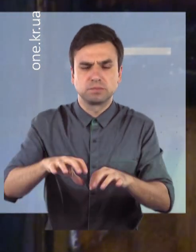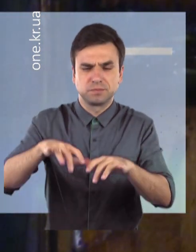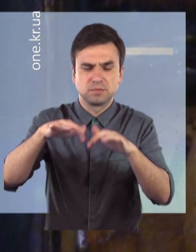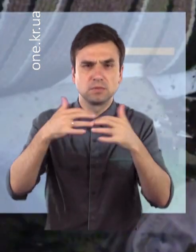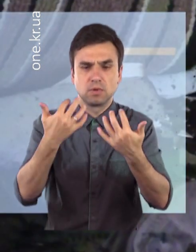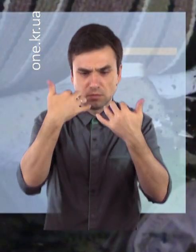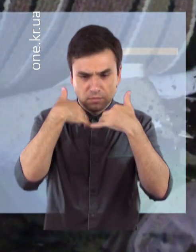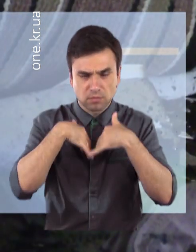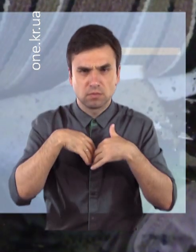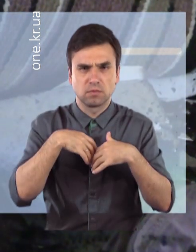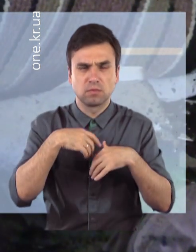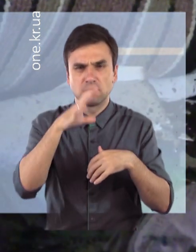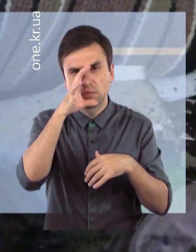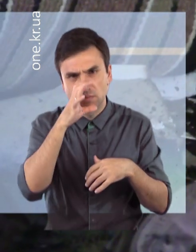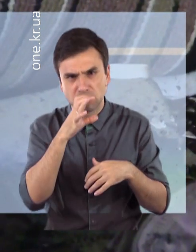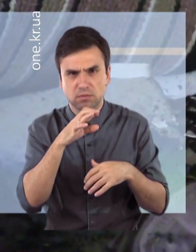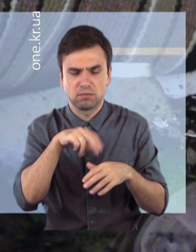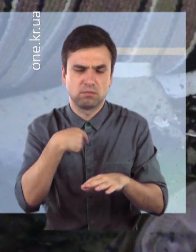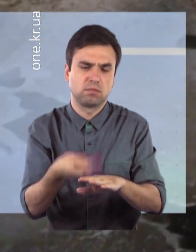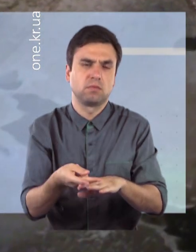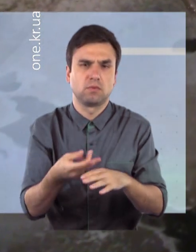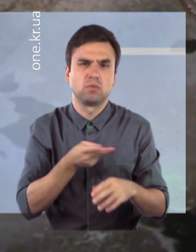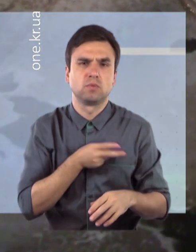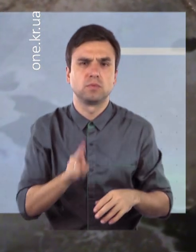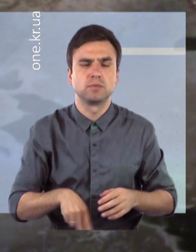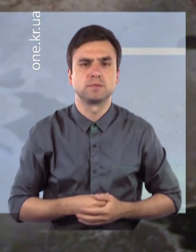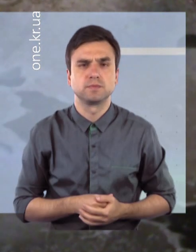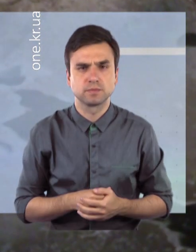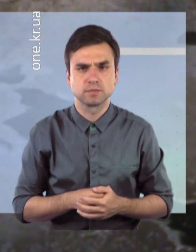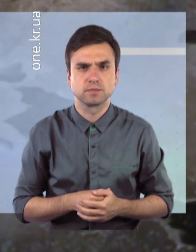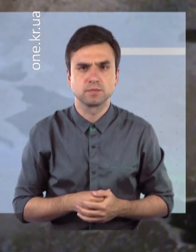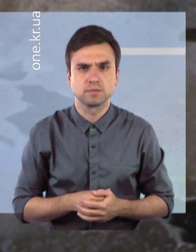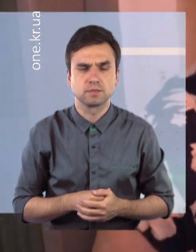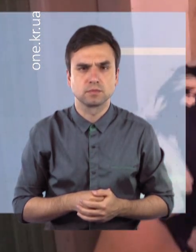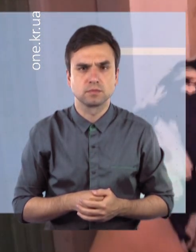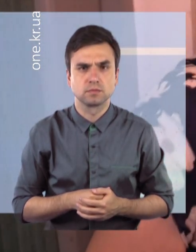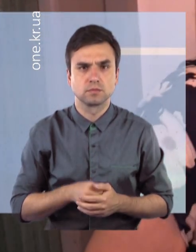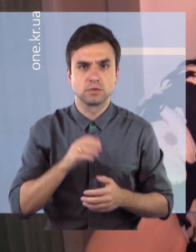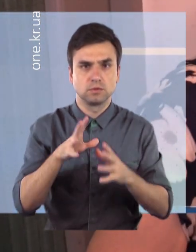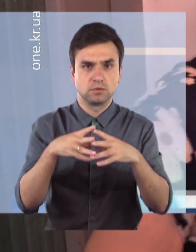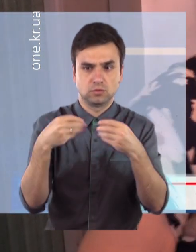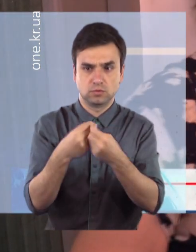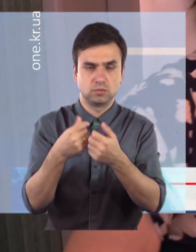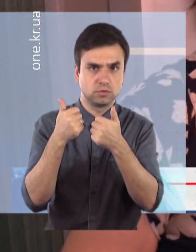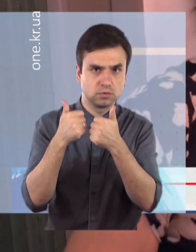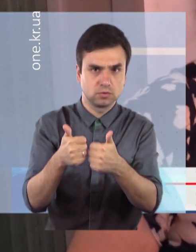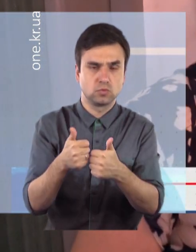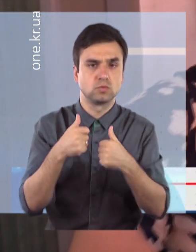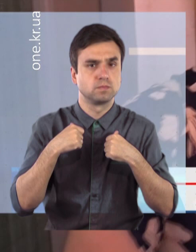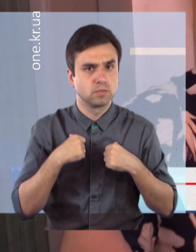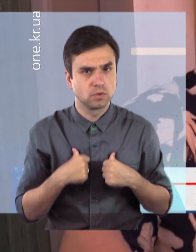Через сильне задимлення людей із сусідніх квартир вимушено евакуювали. Сім'я як